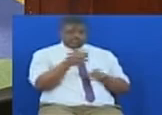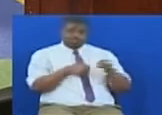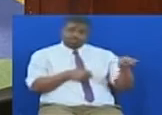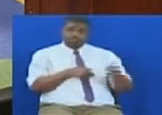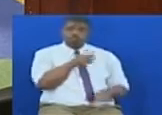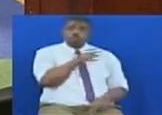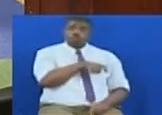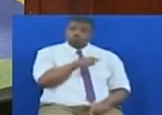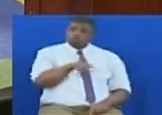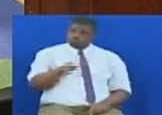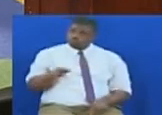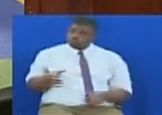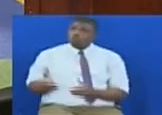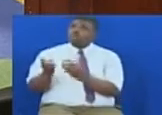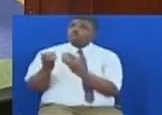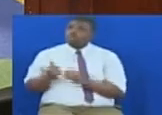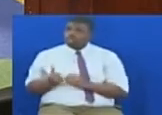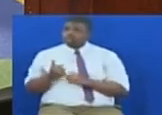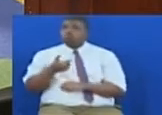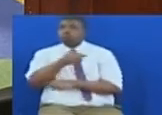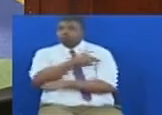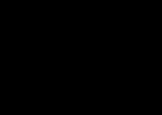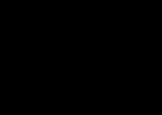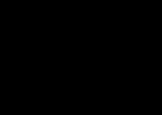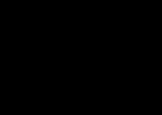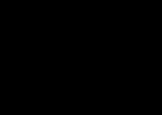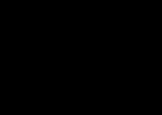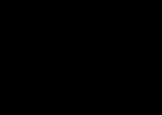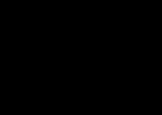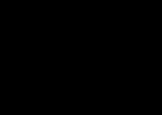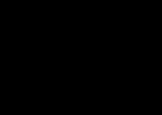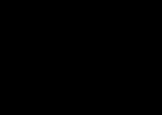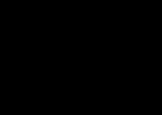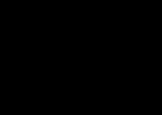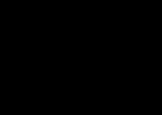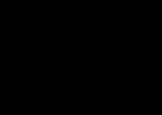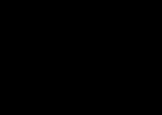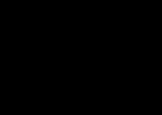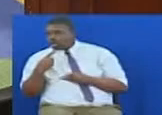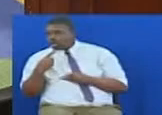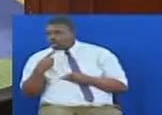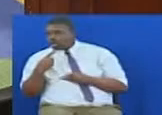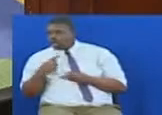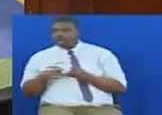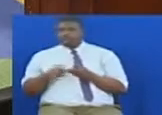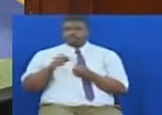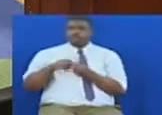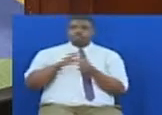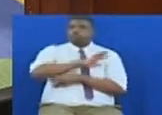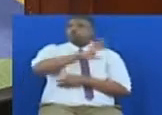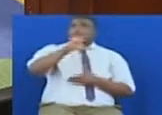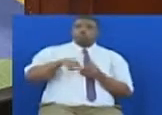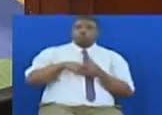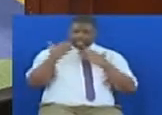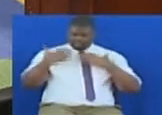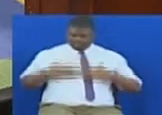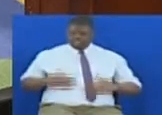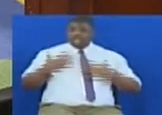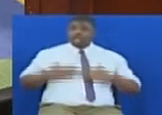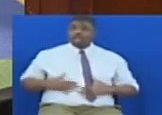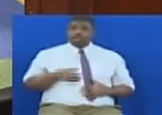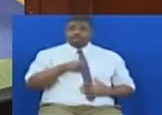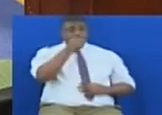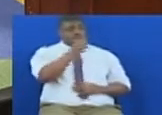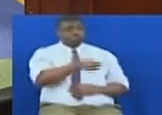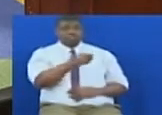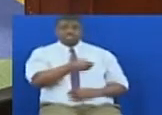wananchi wanahitaji mahospitali kwa kinga, kwa tiba na kwa mambo yote ya afya. Nampongeza